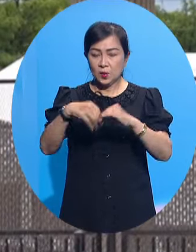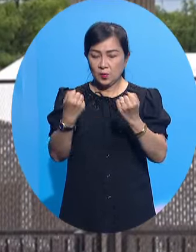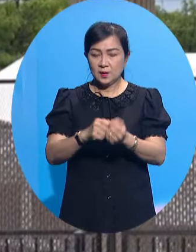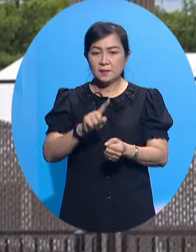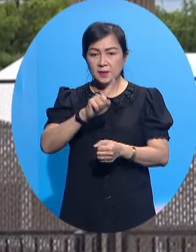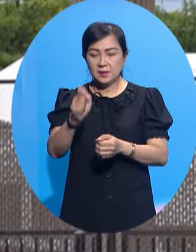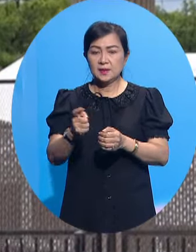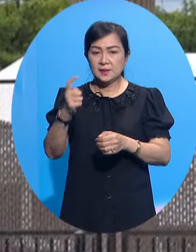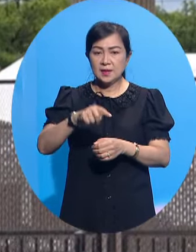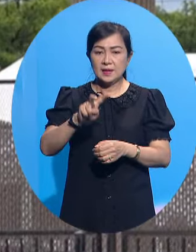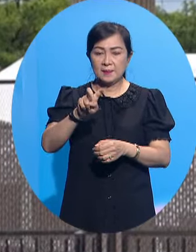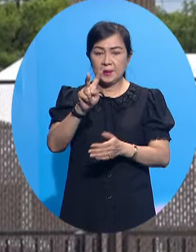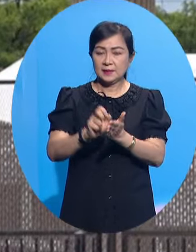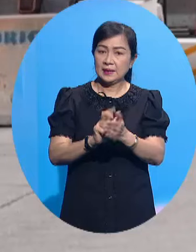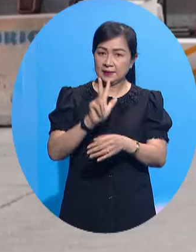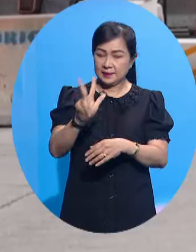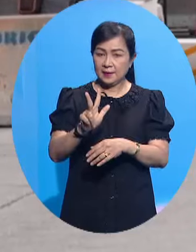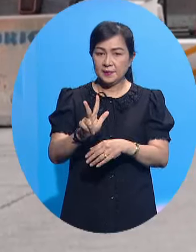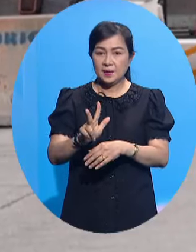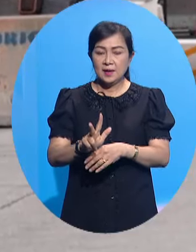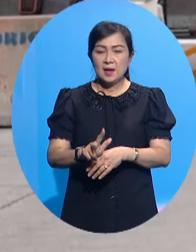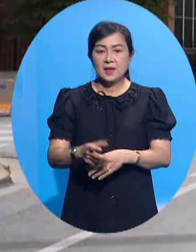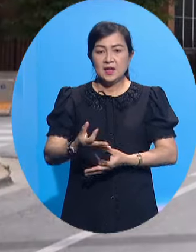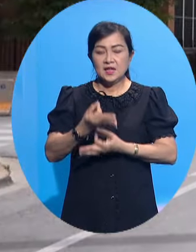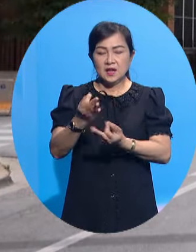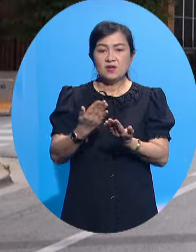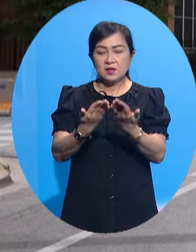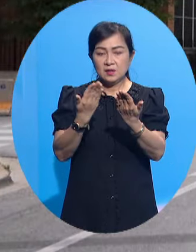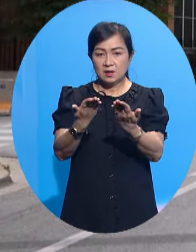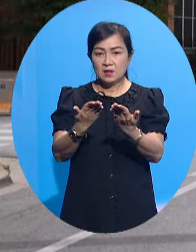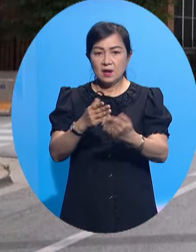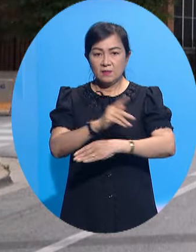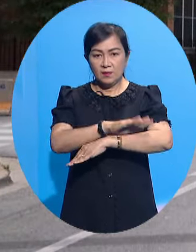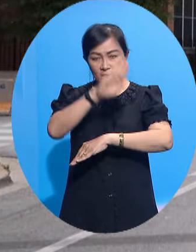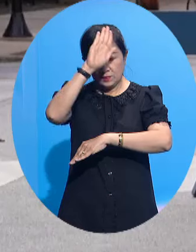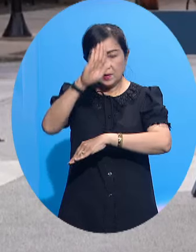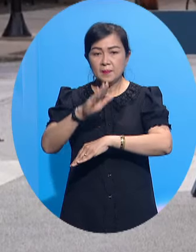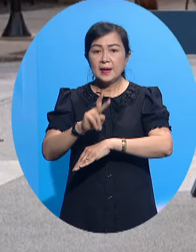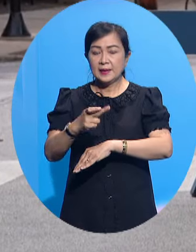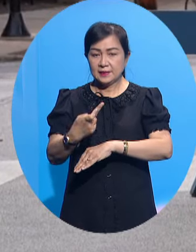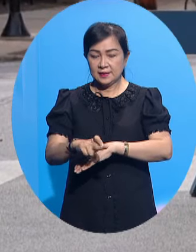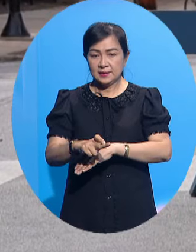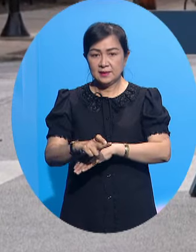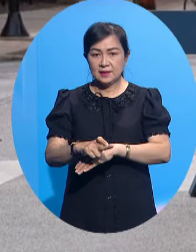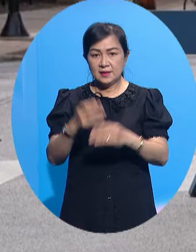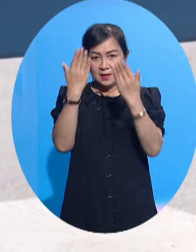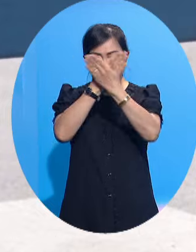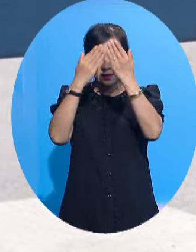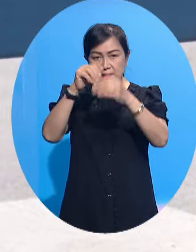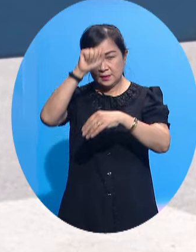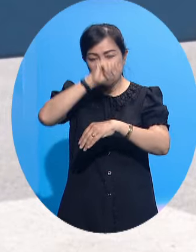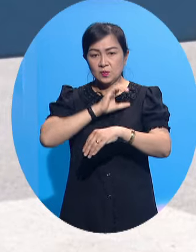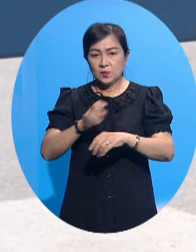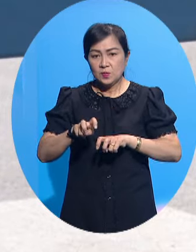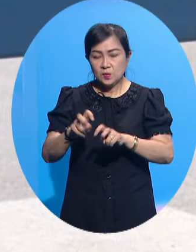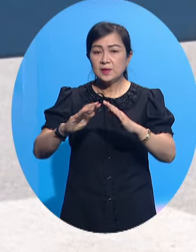ngày 19 đến 22 tháng 8, trong đó sẽ trao đề cử chính thức cho Phó Tổng thống Kamala Harris để đại diện Đảng Dân Chủ chạy